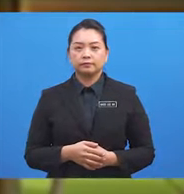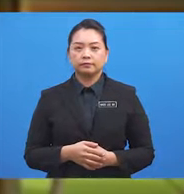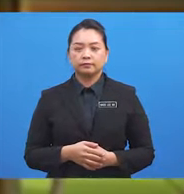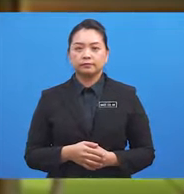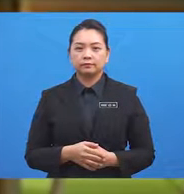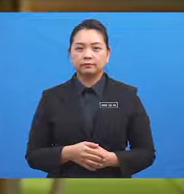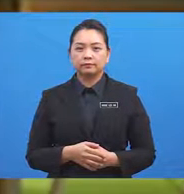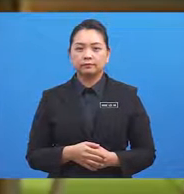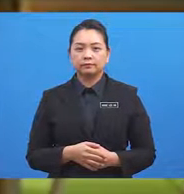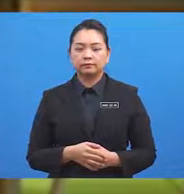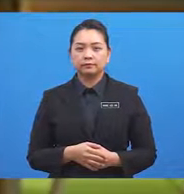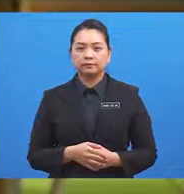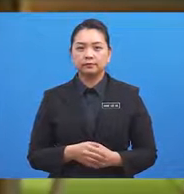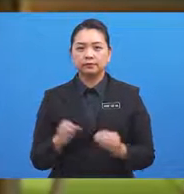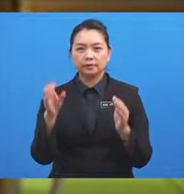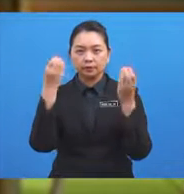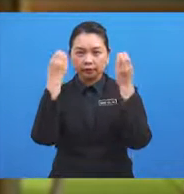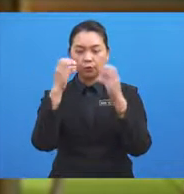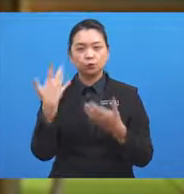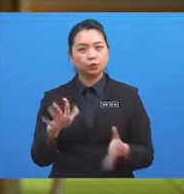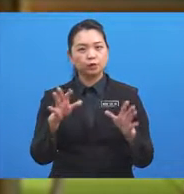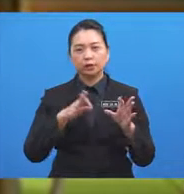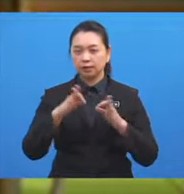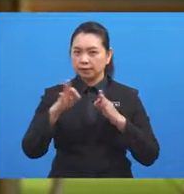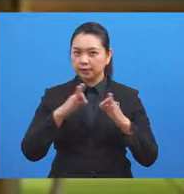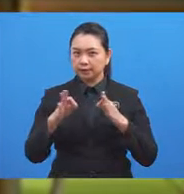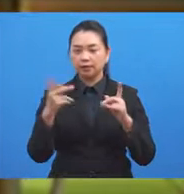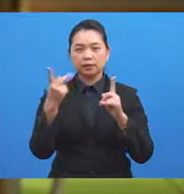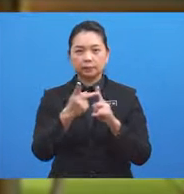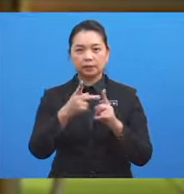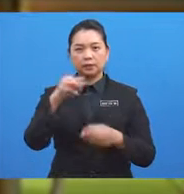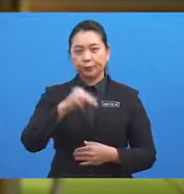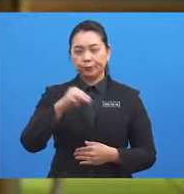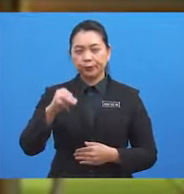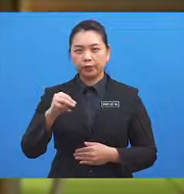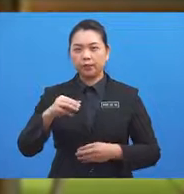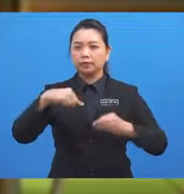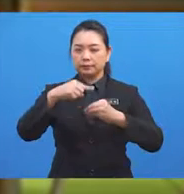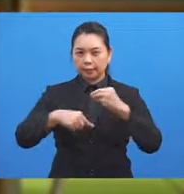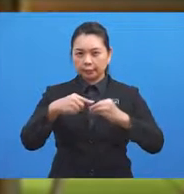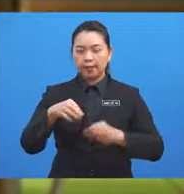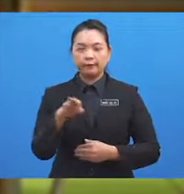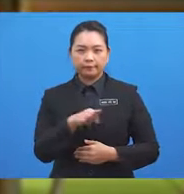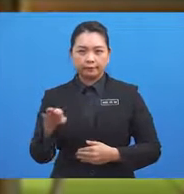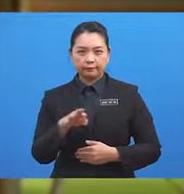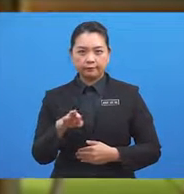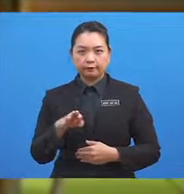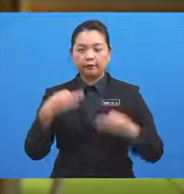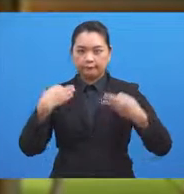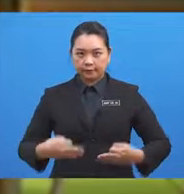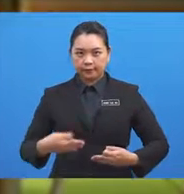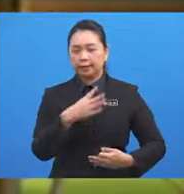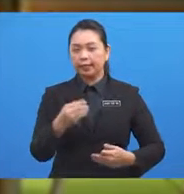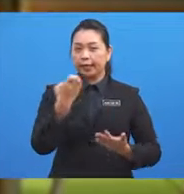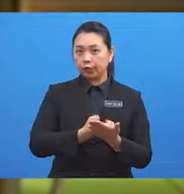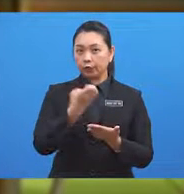Baiklah murid-murid, cikgu telah menjelaskan kepada murid-murid mengenai faktor fizikal dan